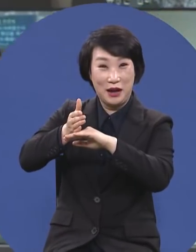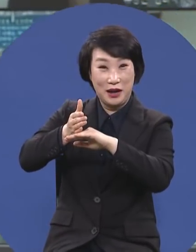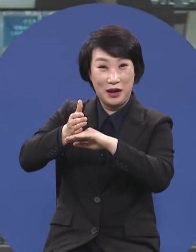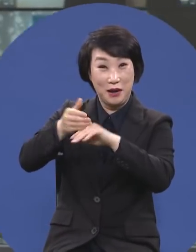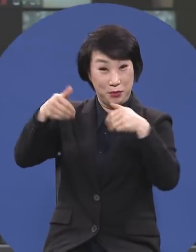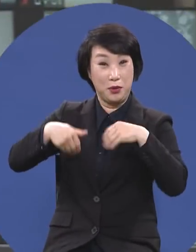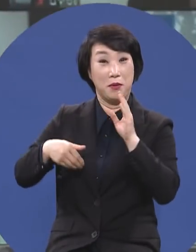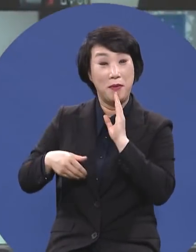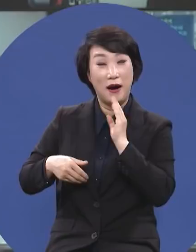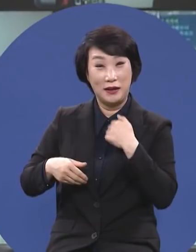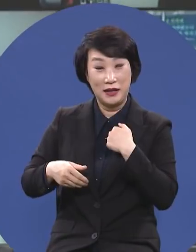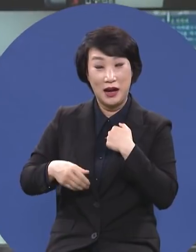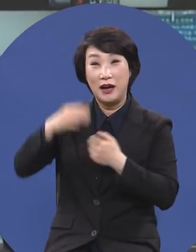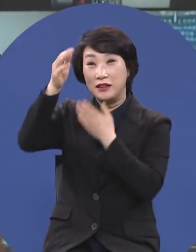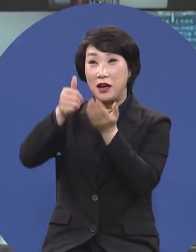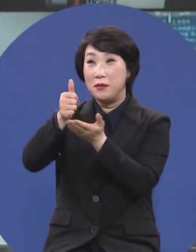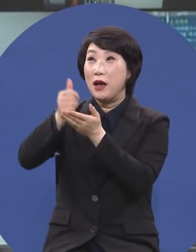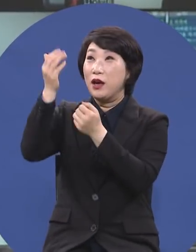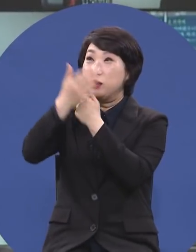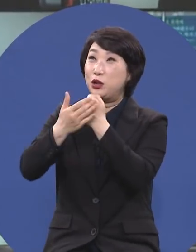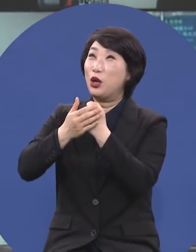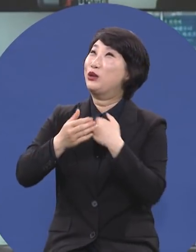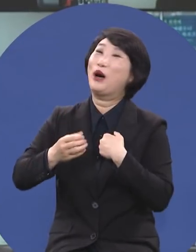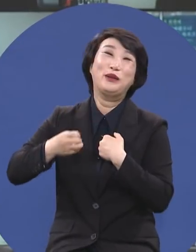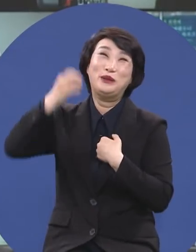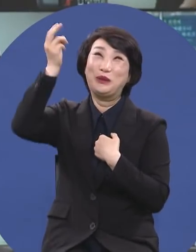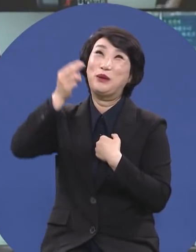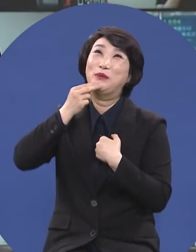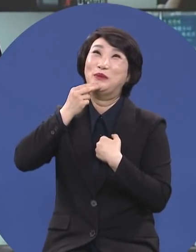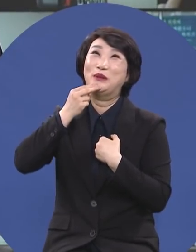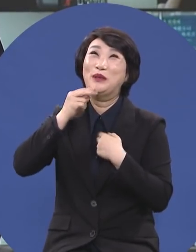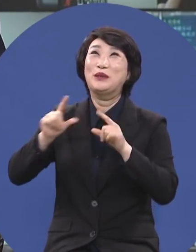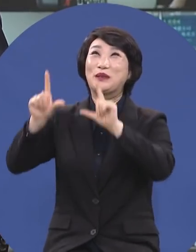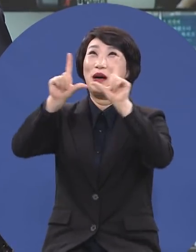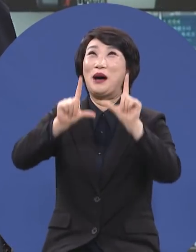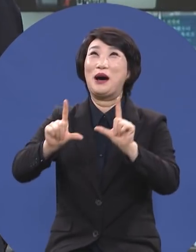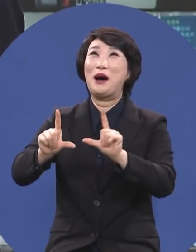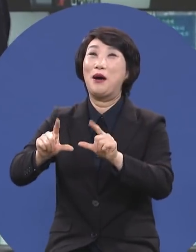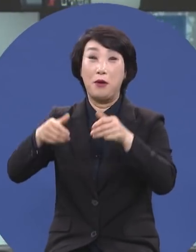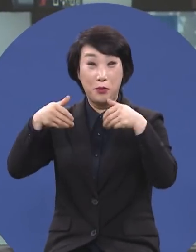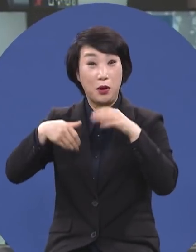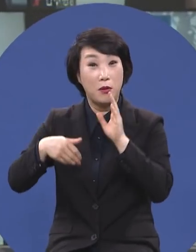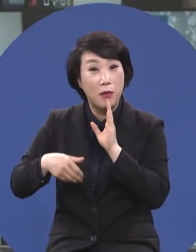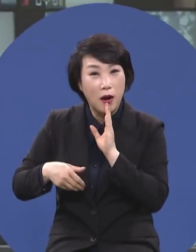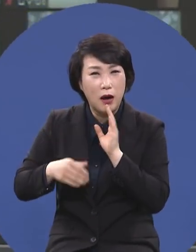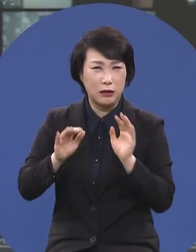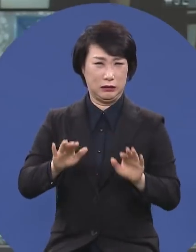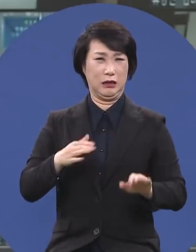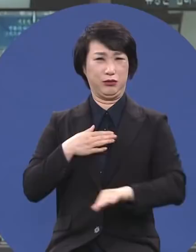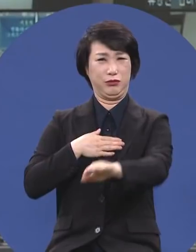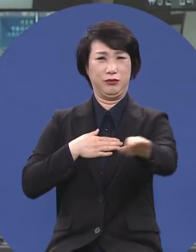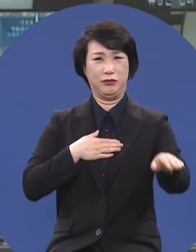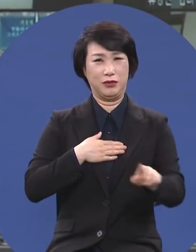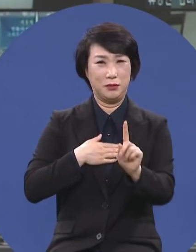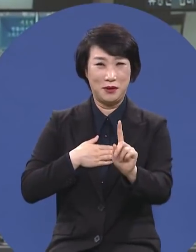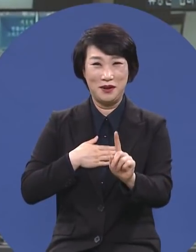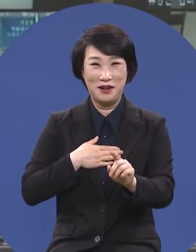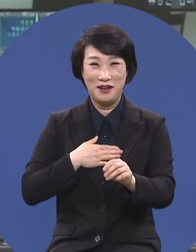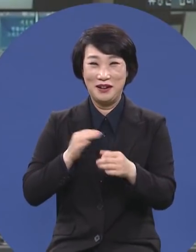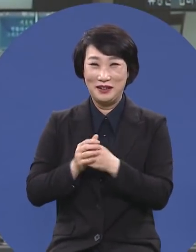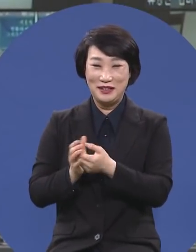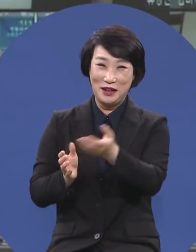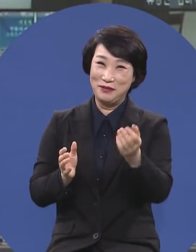감사하면서 그 은혜를 잊지 않고 살아가겠는가. 그런데 우리는